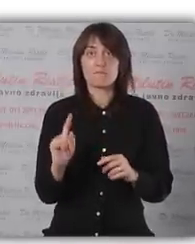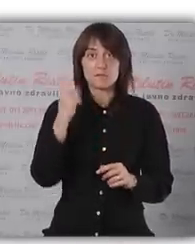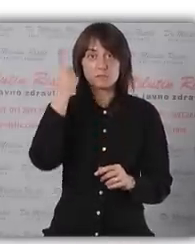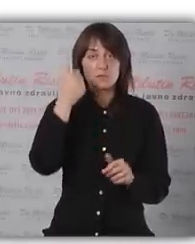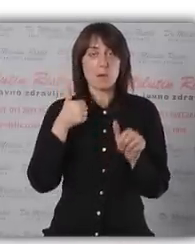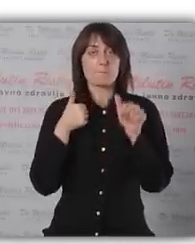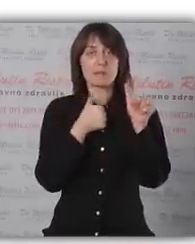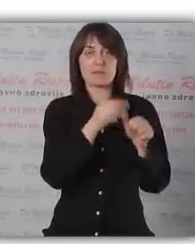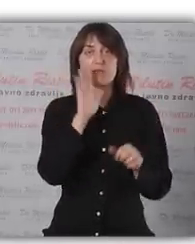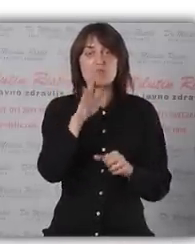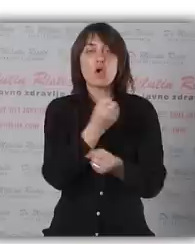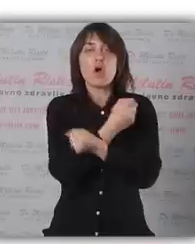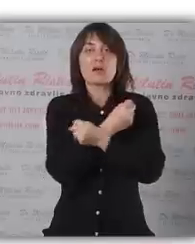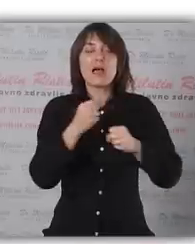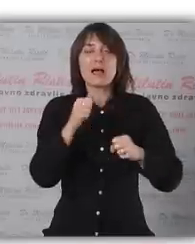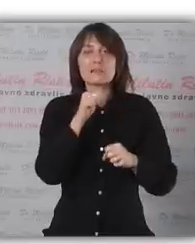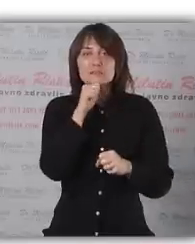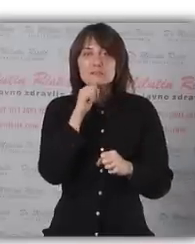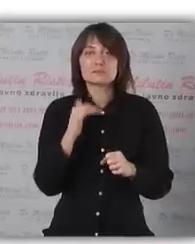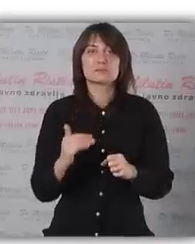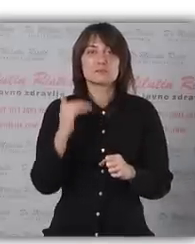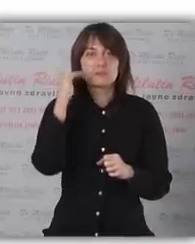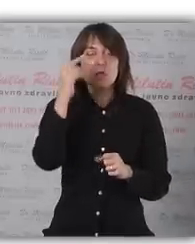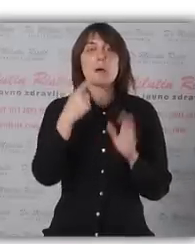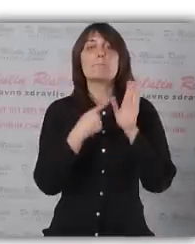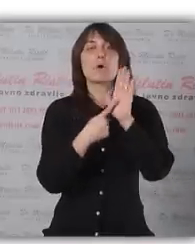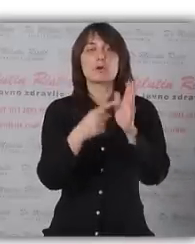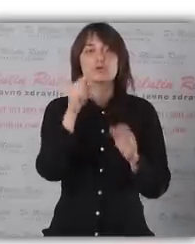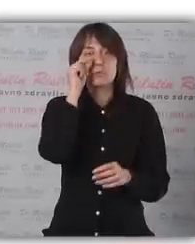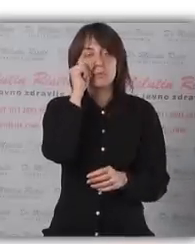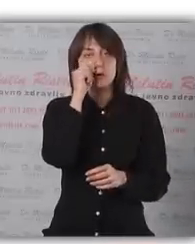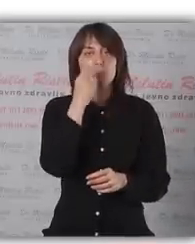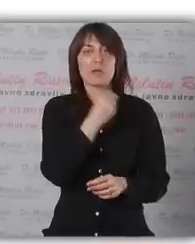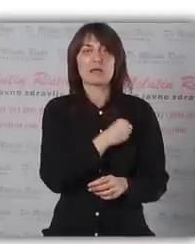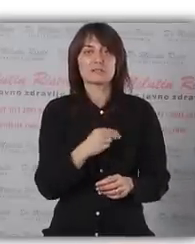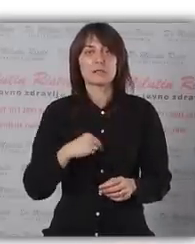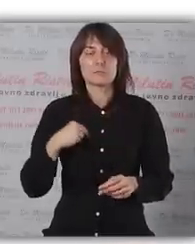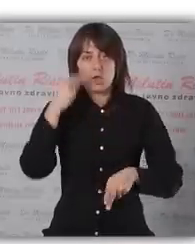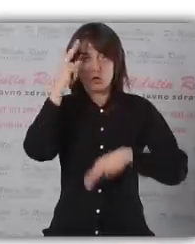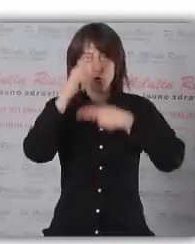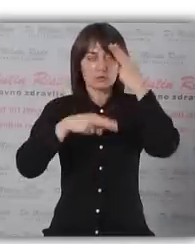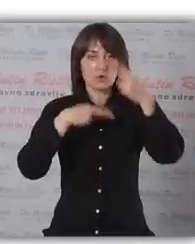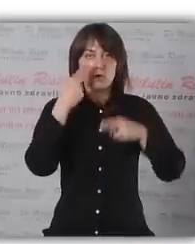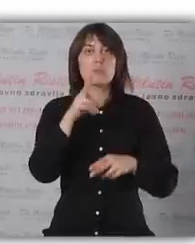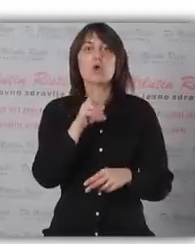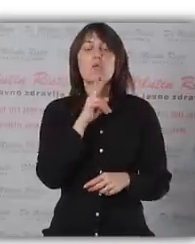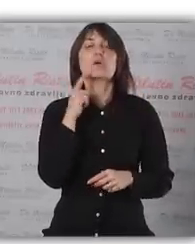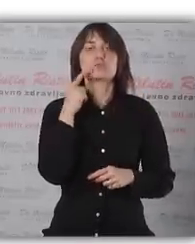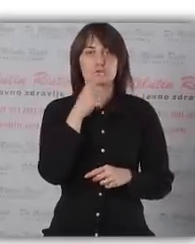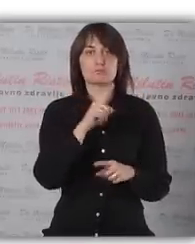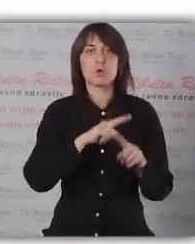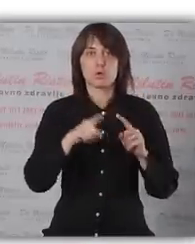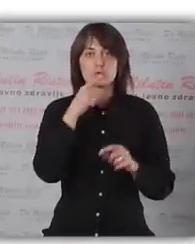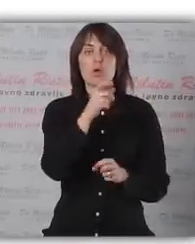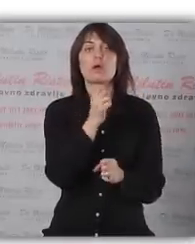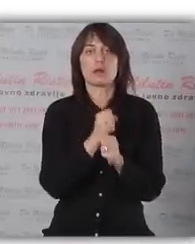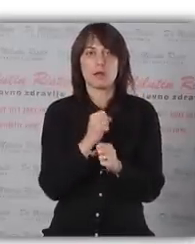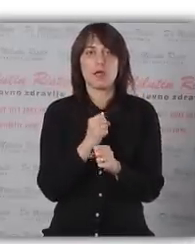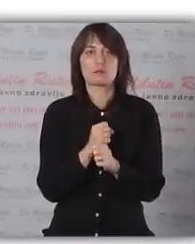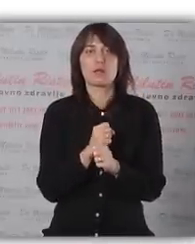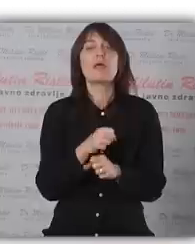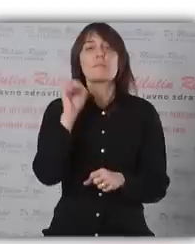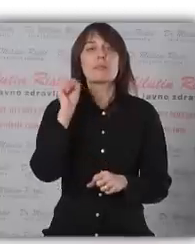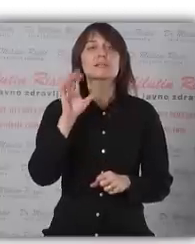u visini, kad pratimo znači, taj njihov rast i razvoj, pa i pokažemo roditeljima na sistematskim i kontrolnim pregledima koji su za to i